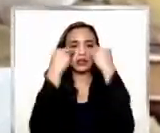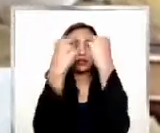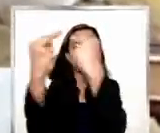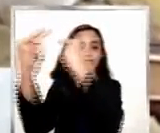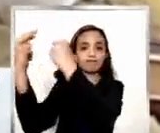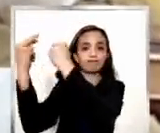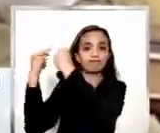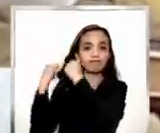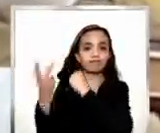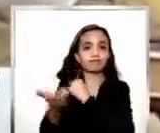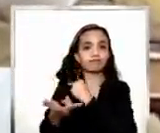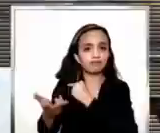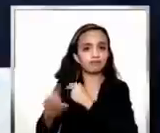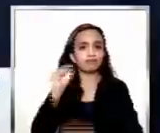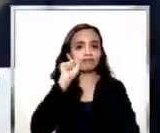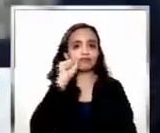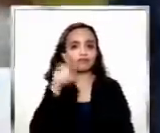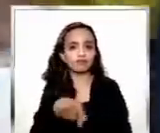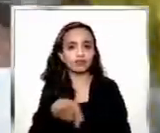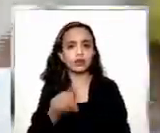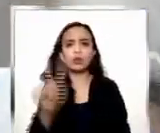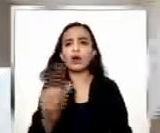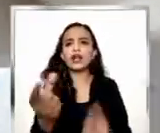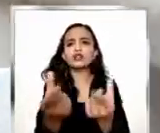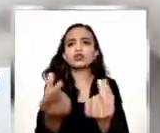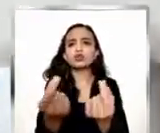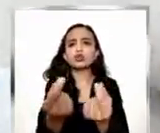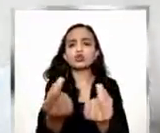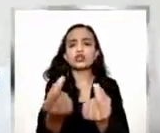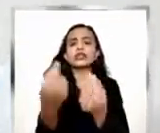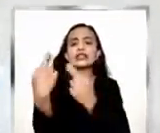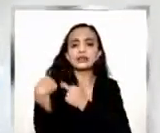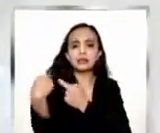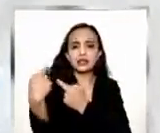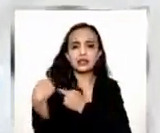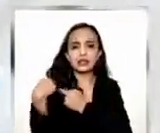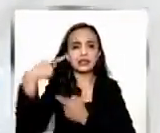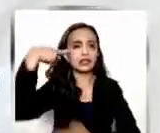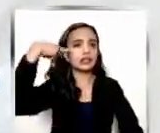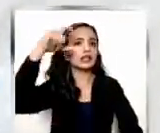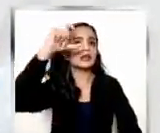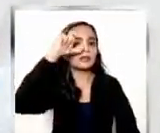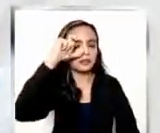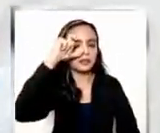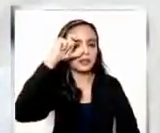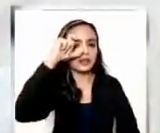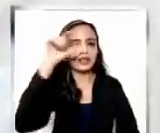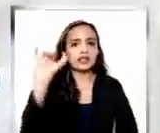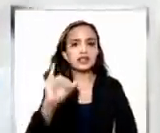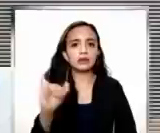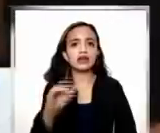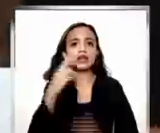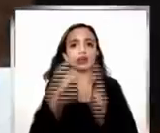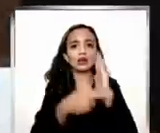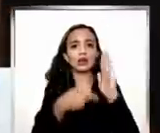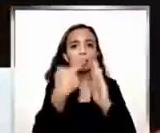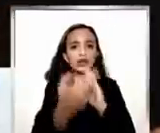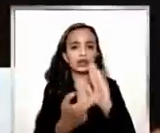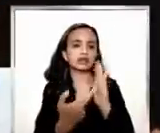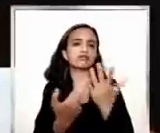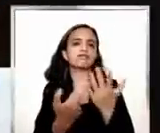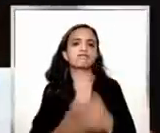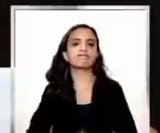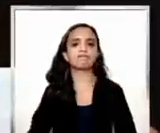naging panunungkulan ni Pinoy na tila salamin daw ng personalidad ng pumanaw na dating Pangulo. Kagaya